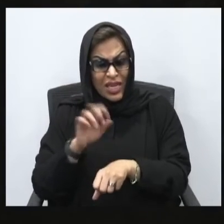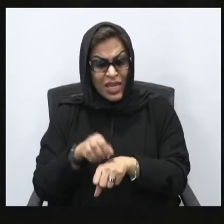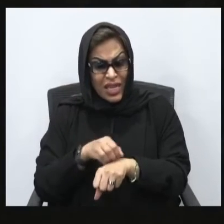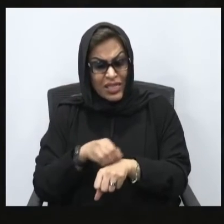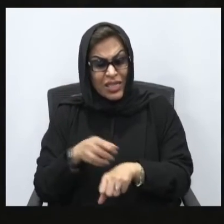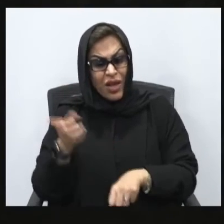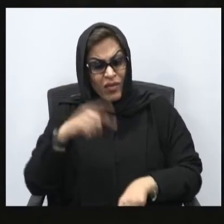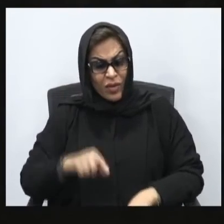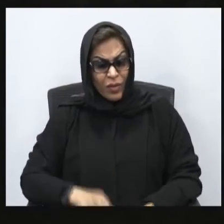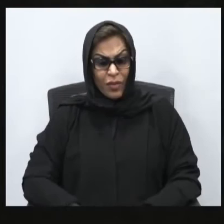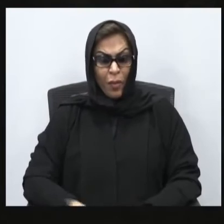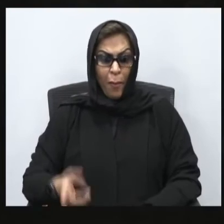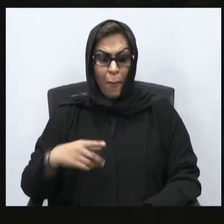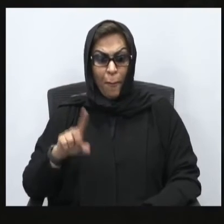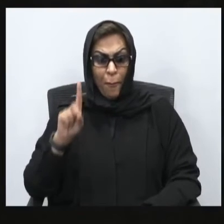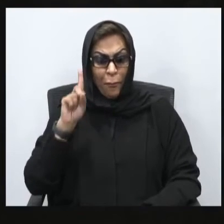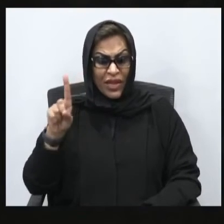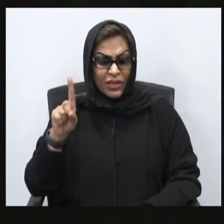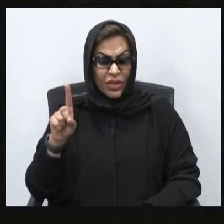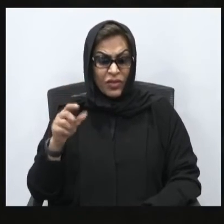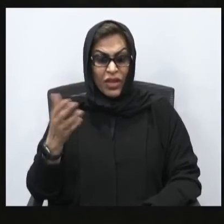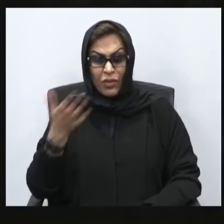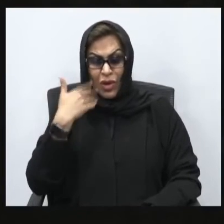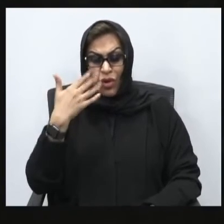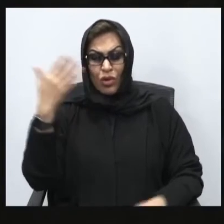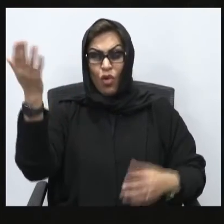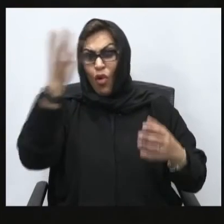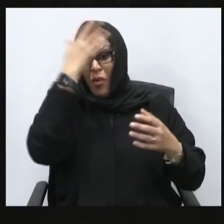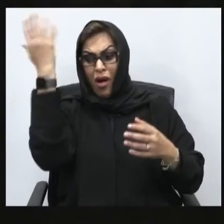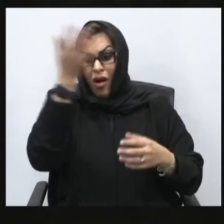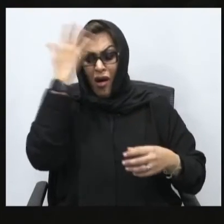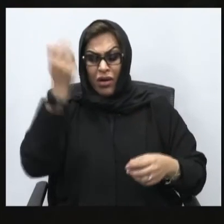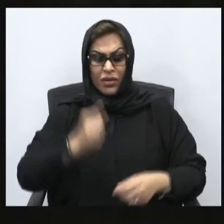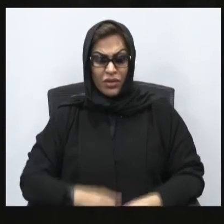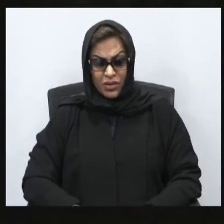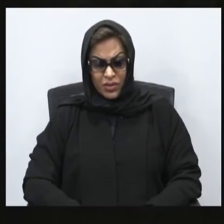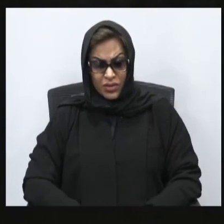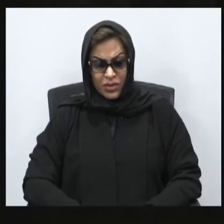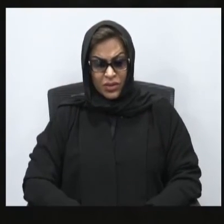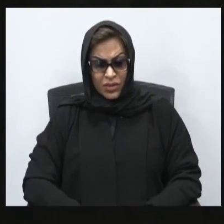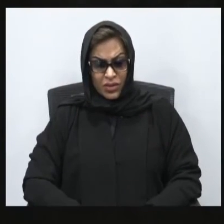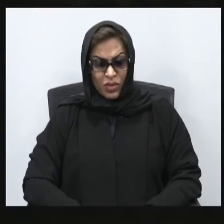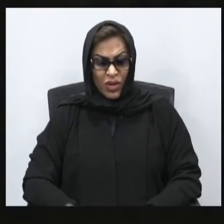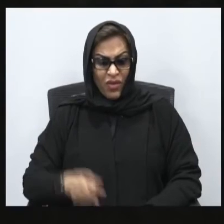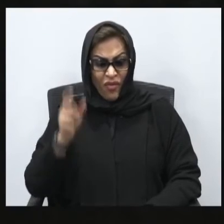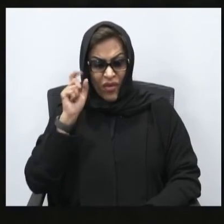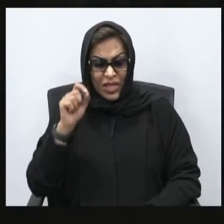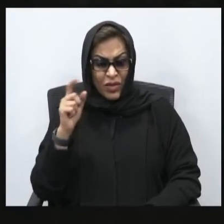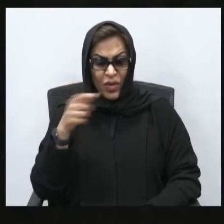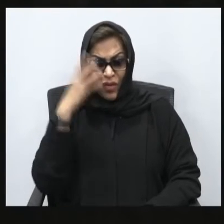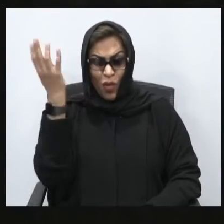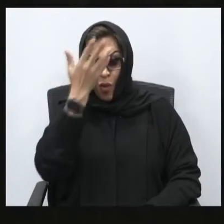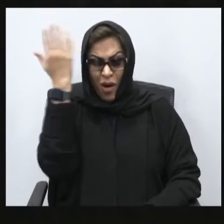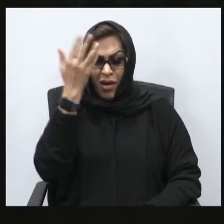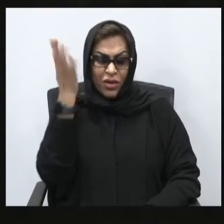الحساسيه هناك من لديهم حساسيه من الغبار وتالي مسبب لهم بسبب ميكروبات او حبوب لقاح موجوده في